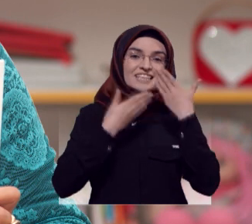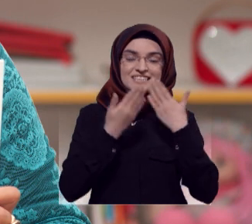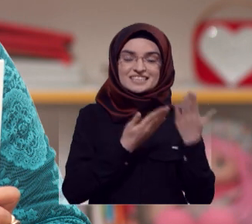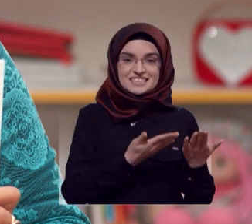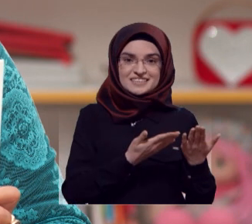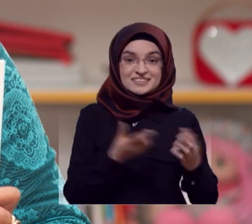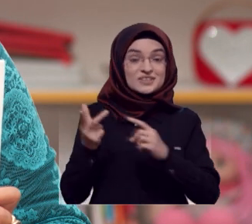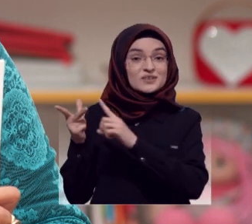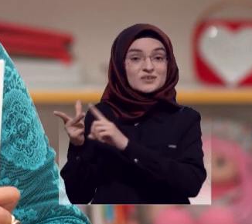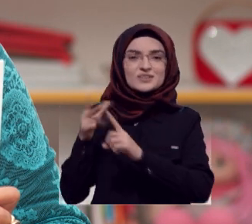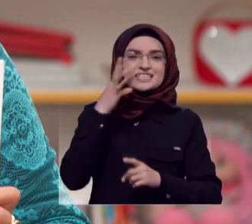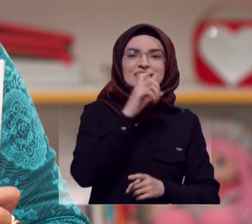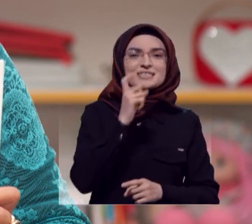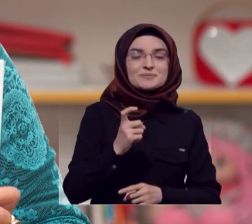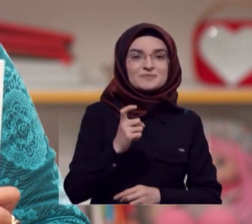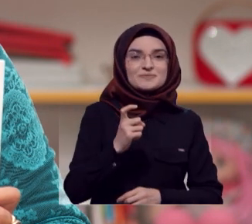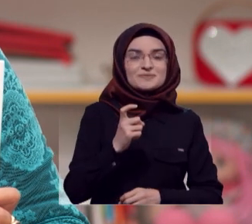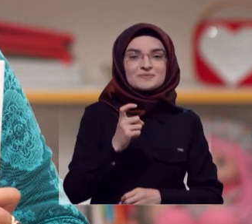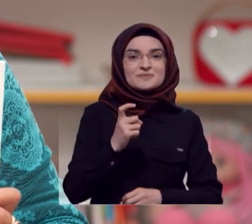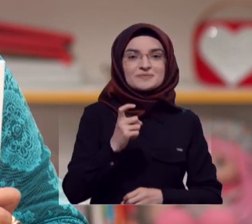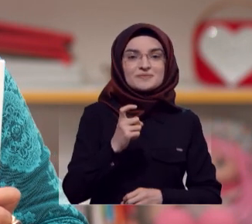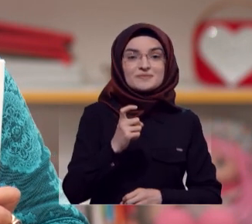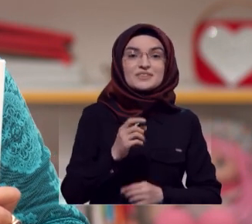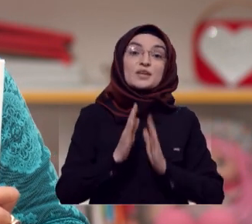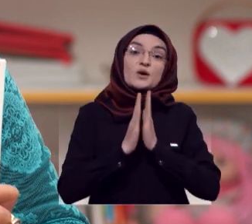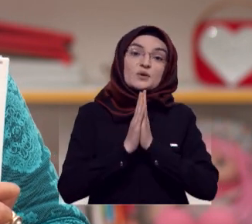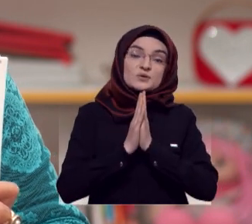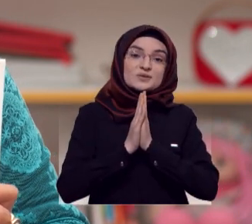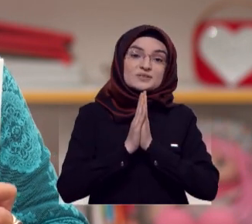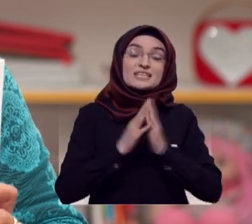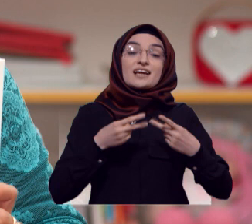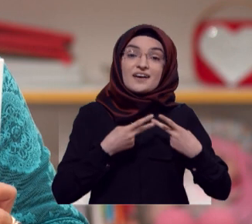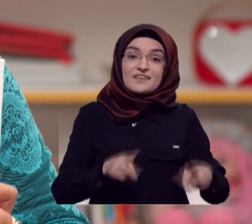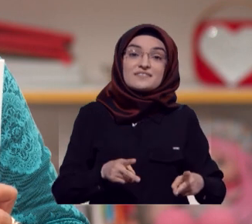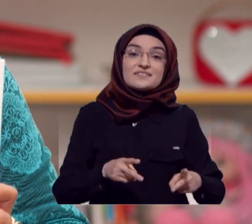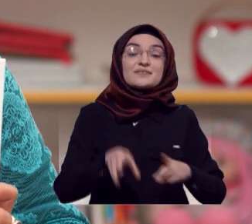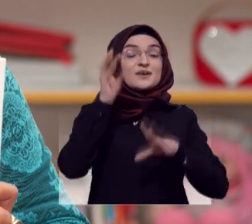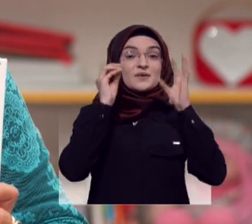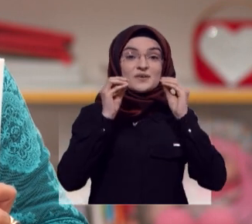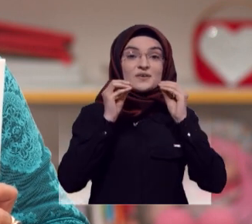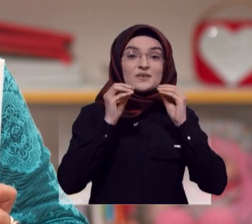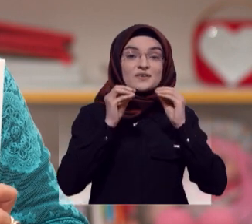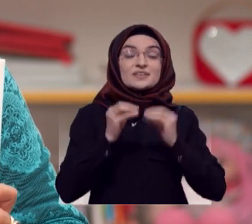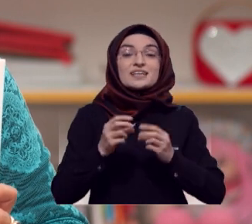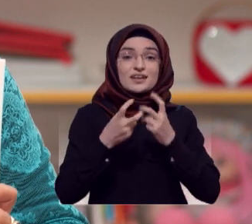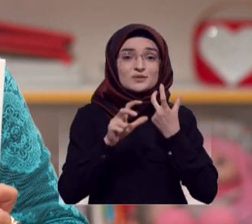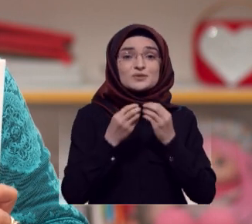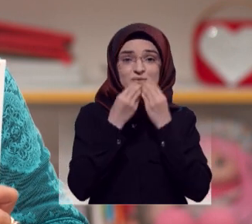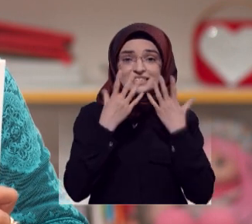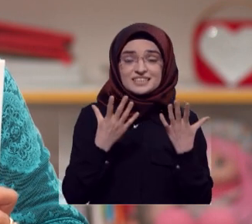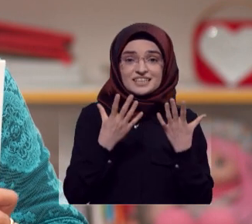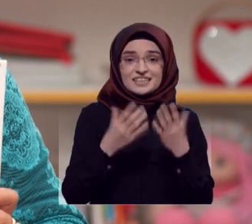anlatıcıya. Üçüncüyü kime verelim? Evet, özür dilemeyi ve affetmeyi öğrenen küstüm çiçeğine verelim.